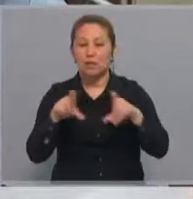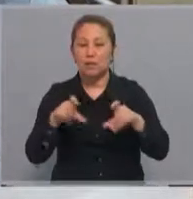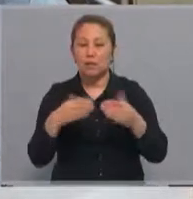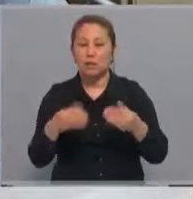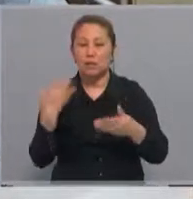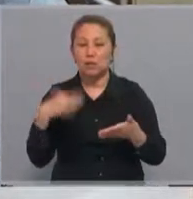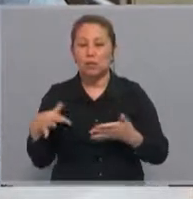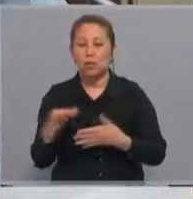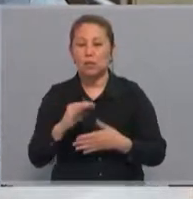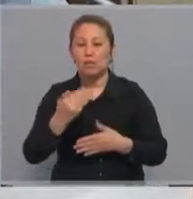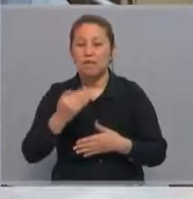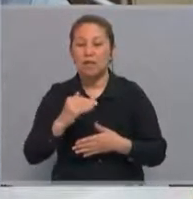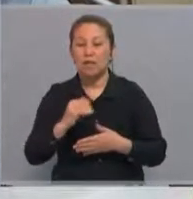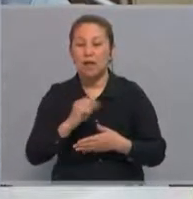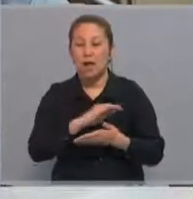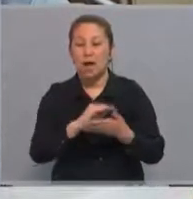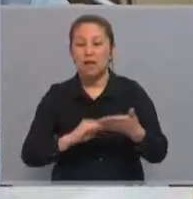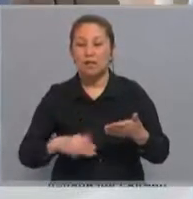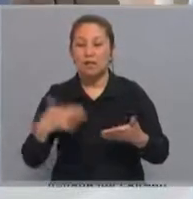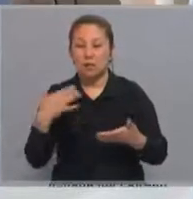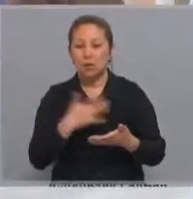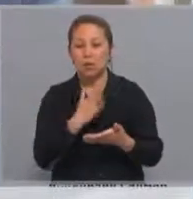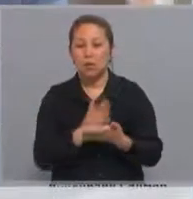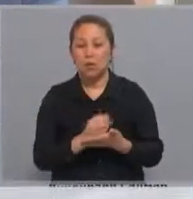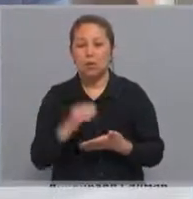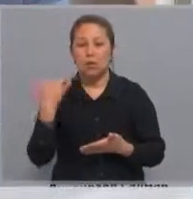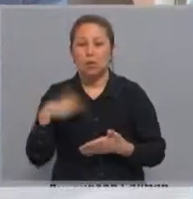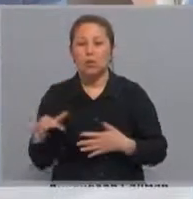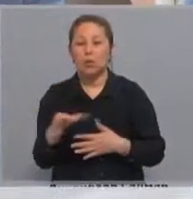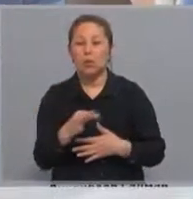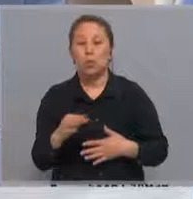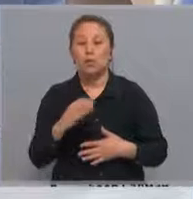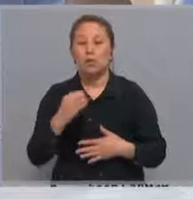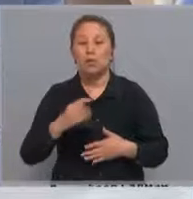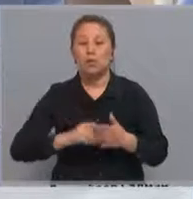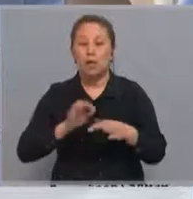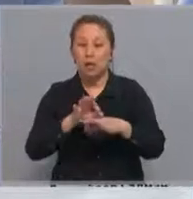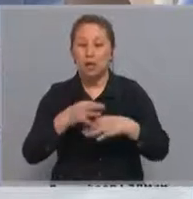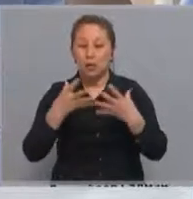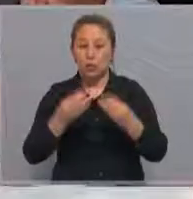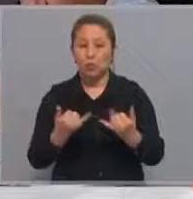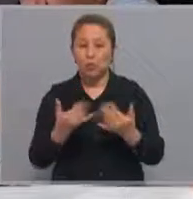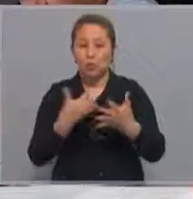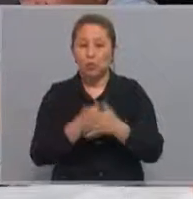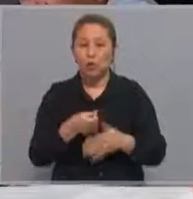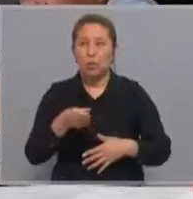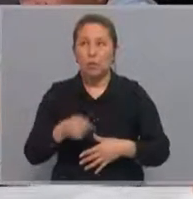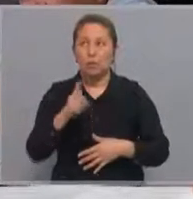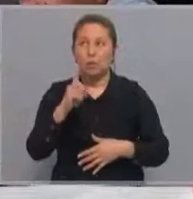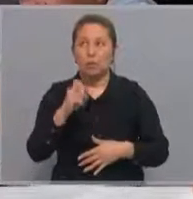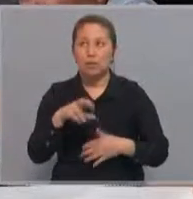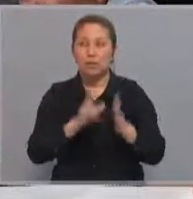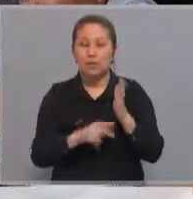палатасы Түркістан облыстық филиалына арызданатындар да аз емес екен. Түркістан облыс статусын алғаннан бүгінгі дейін осы ұйым